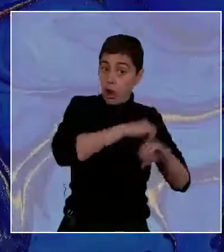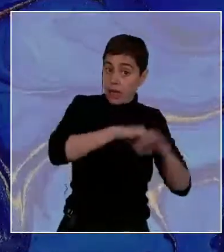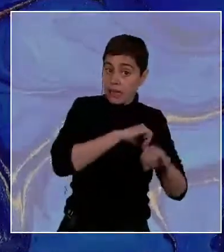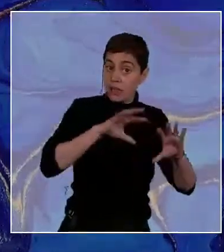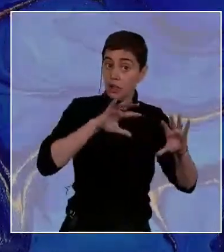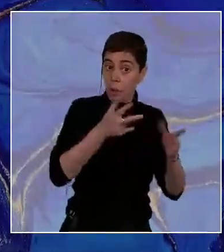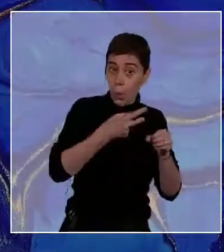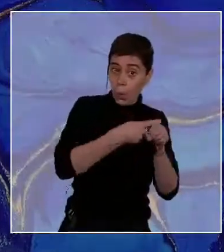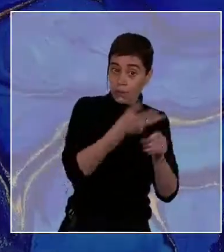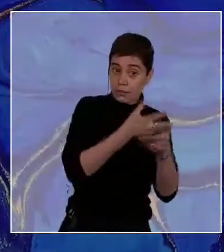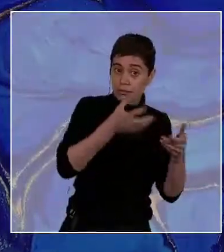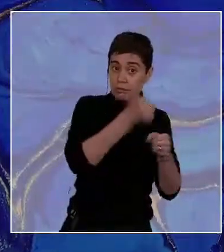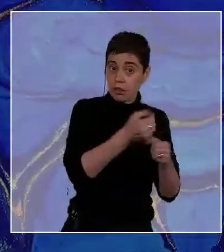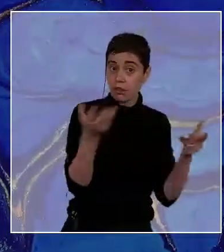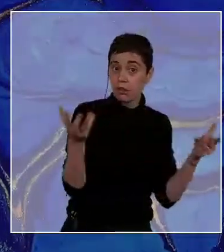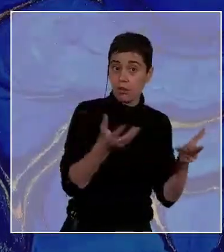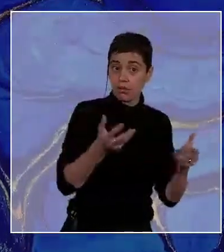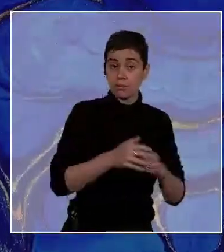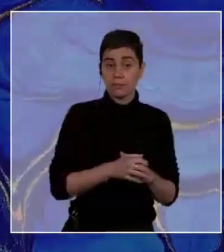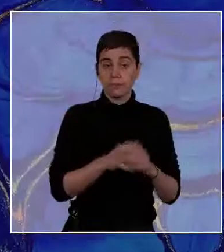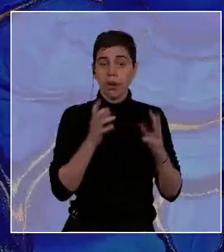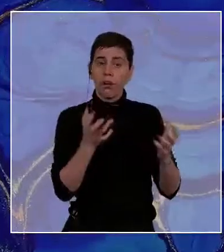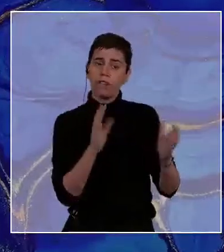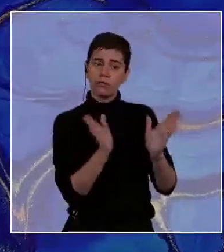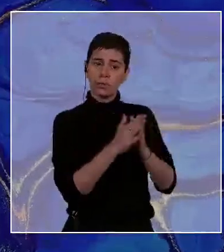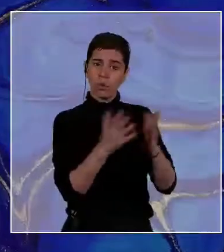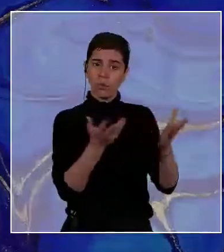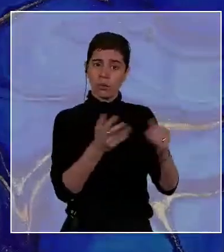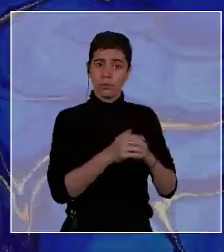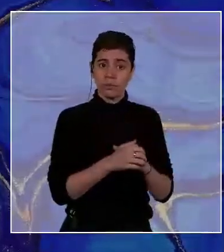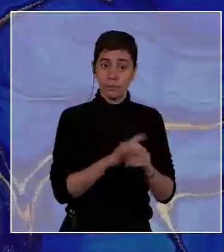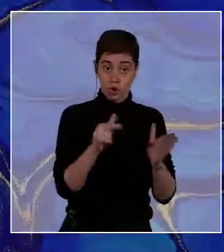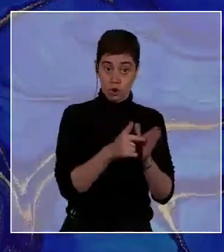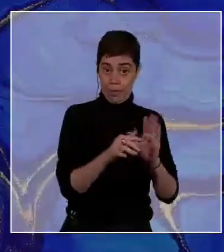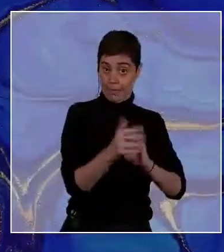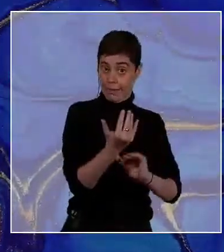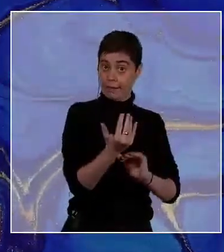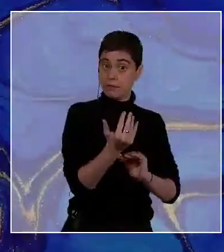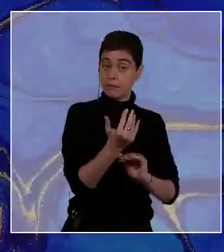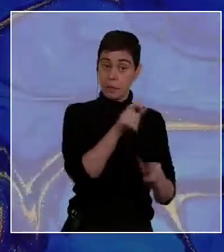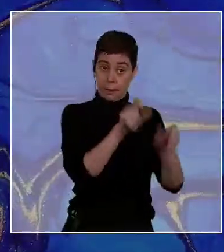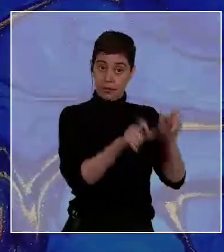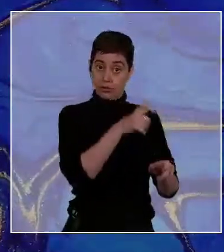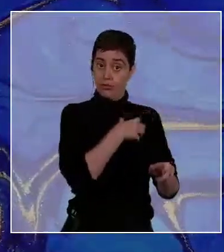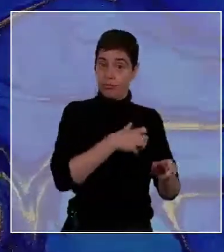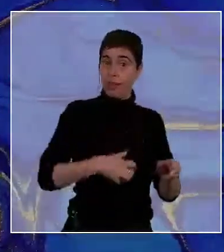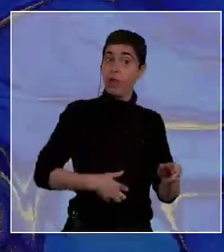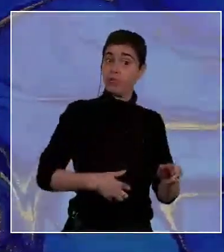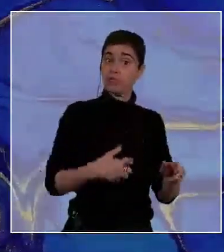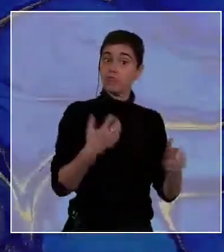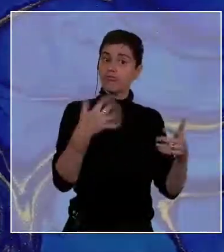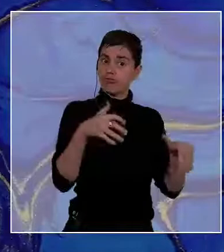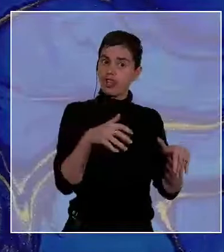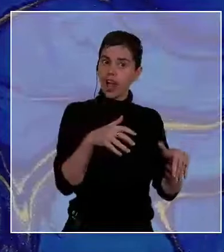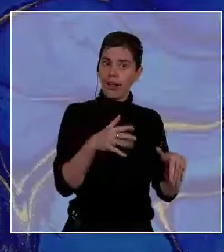vous demander, est-ce que en 2015, les maires étaient déjà aux premières